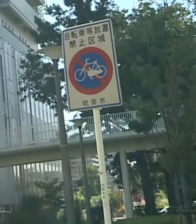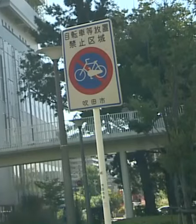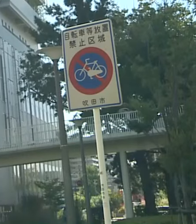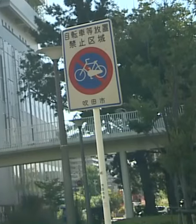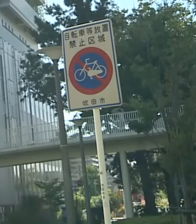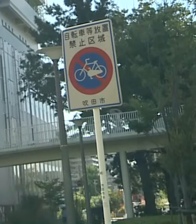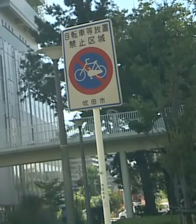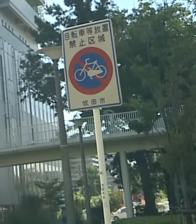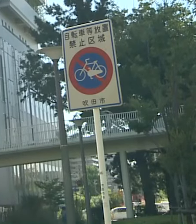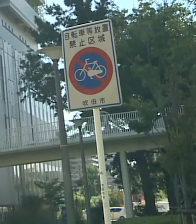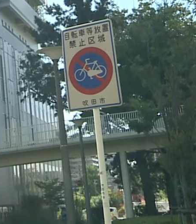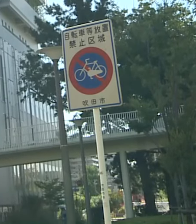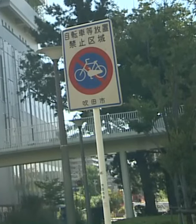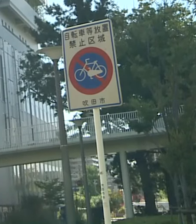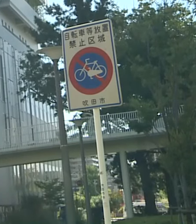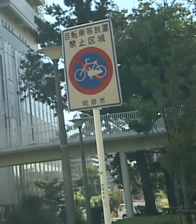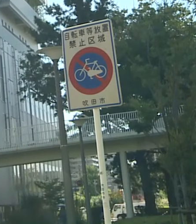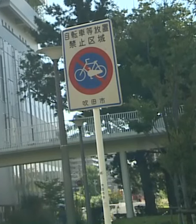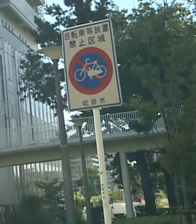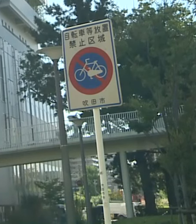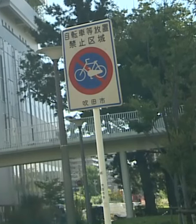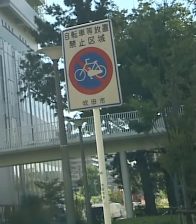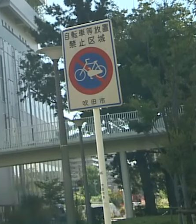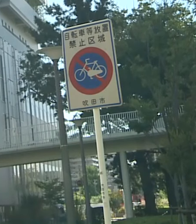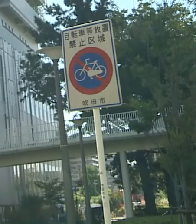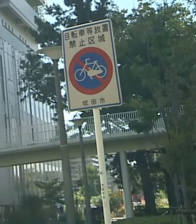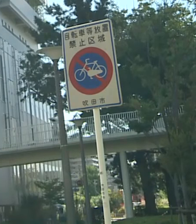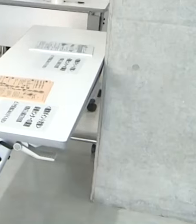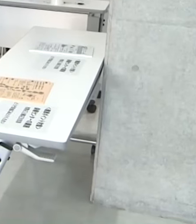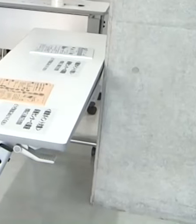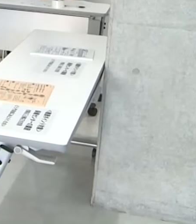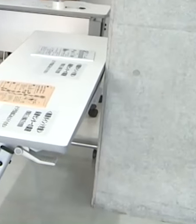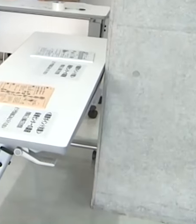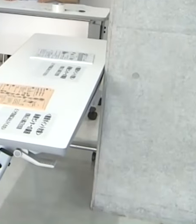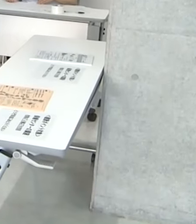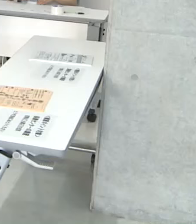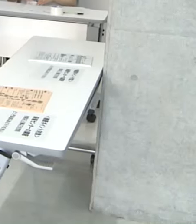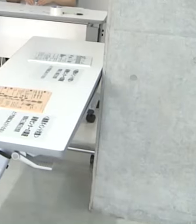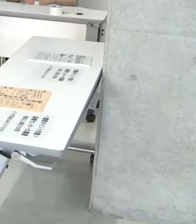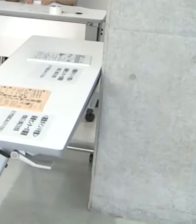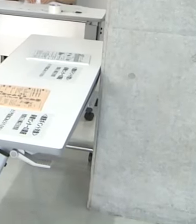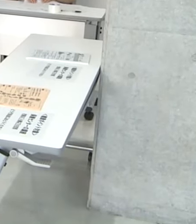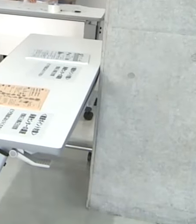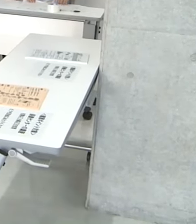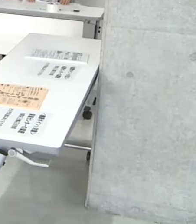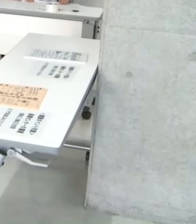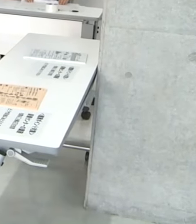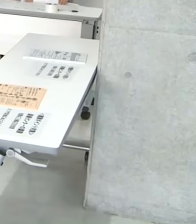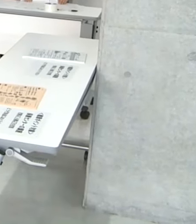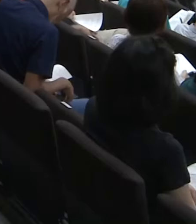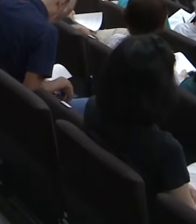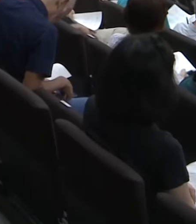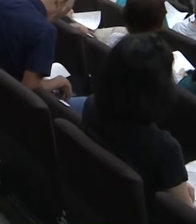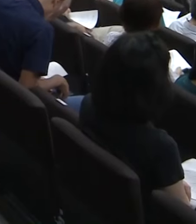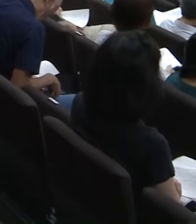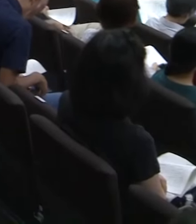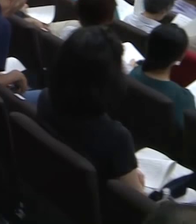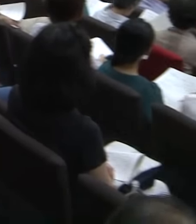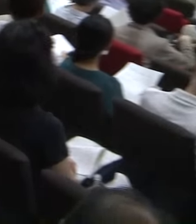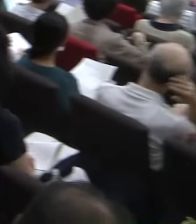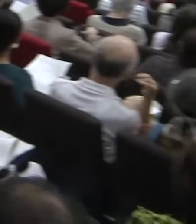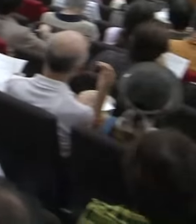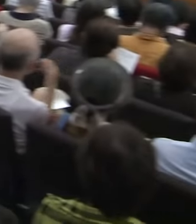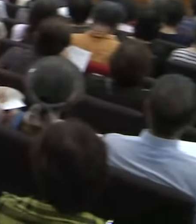10月6日千里市民センターで食育講演会野菜から食べる健康な体を作るたベクターんが